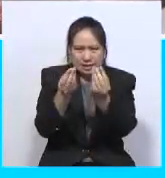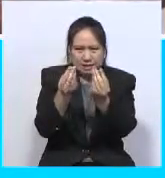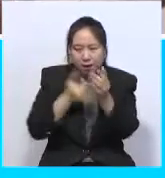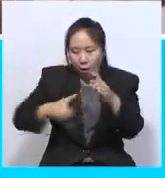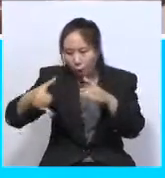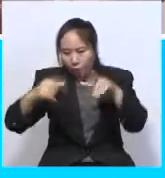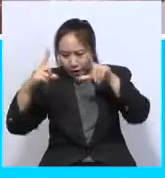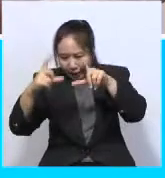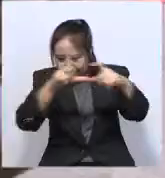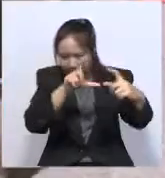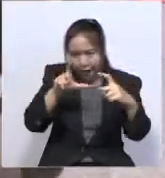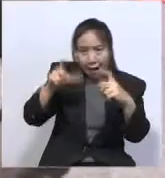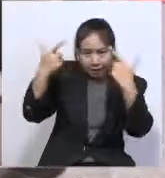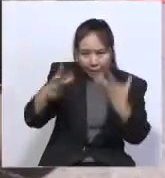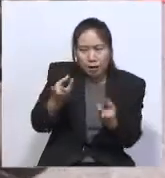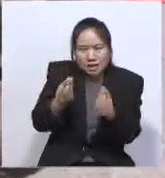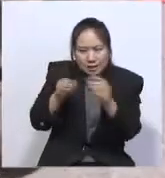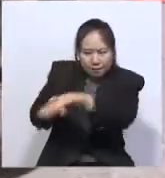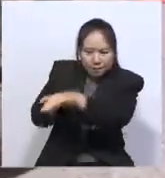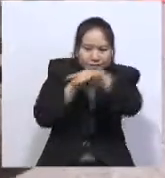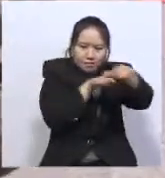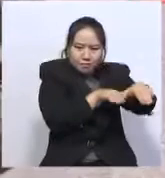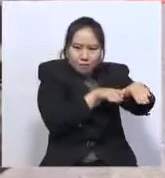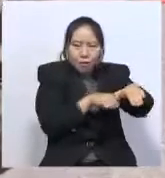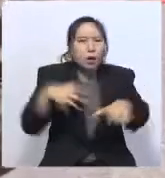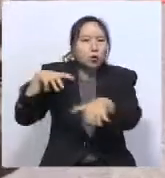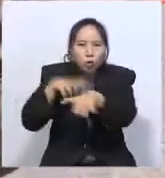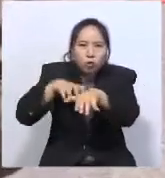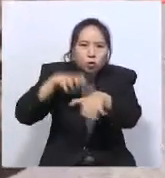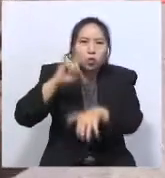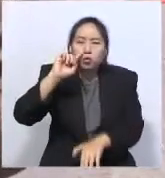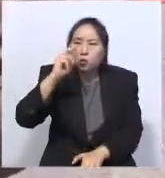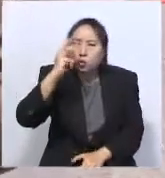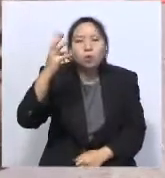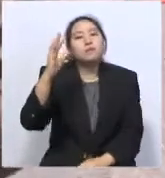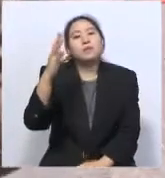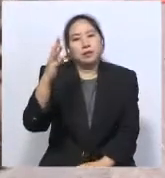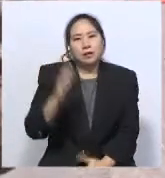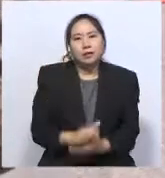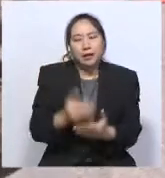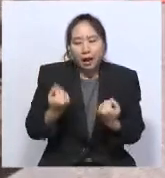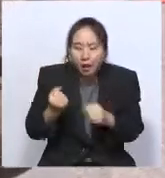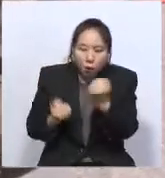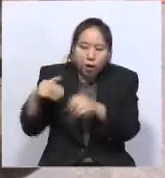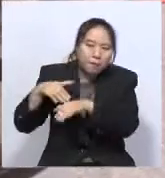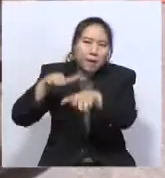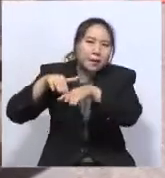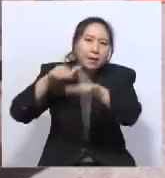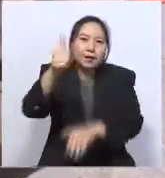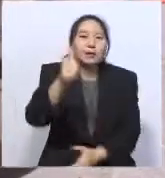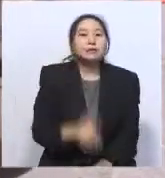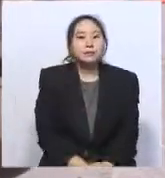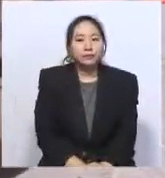ายรูปและนำรถเนี่ยเข้าไหลทางให้เร็วที่สุดเพราะว่ามันจะไม่เกิดอุบัติเหตุซ้ำซ้อนด้วยนะครับแล้วก็ทำให้การจราจรคล่องตัวเพิ่มขึ้นครับ